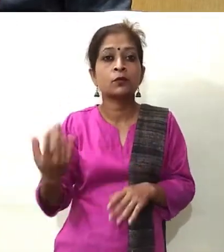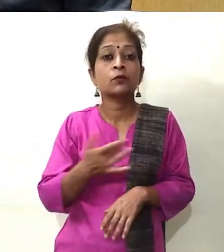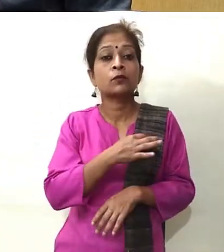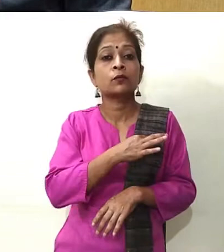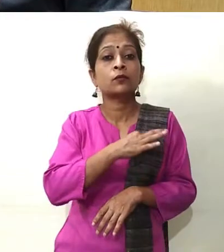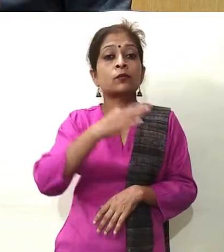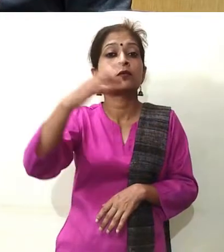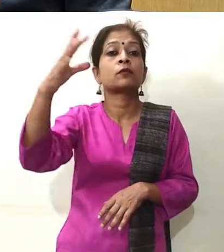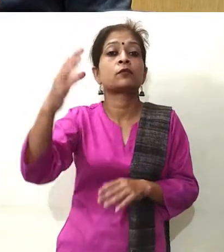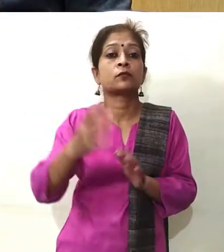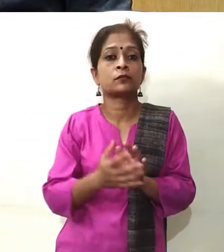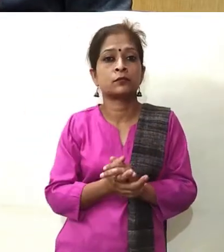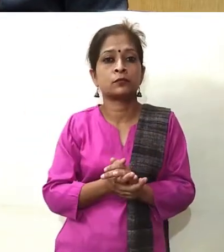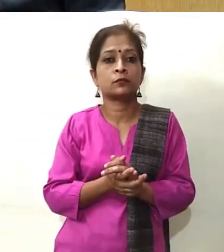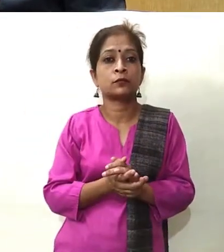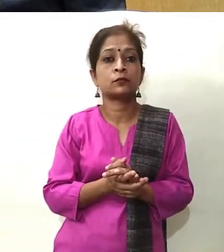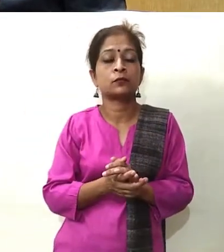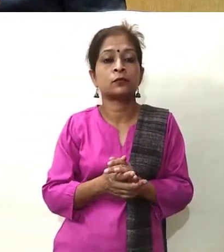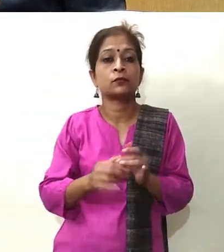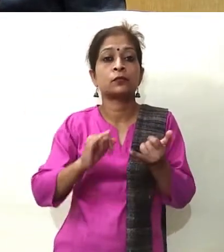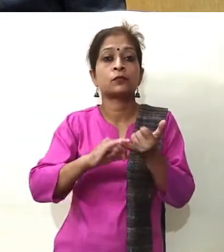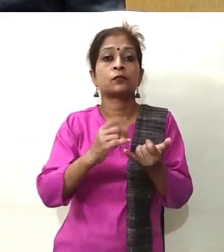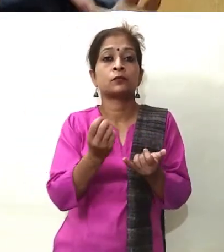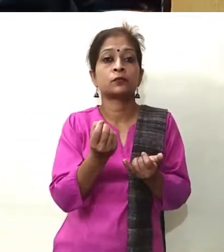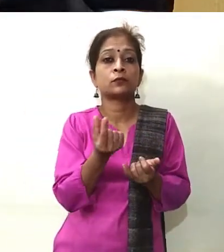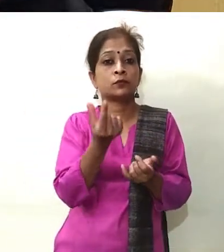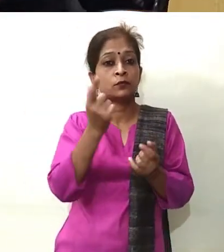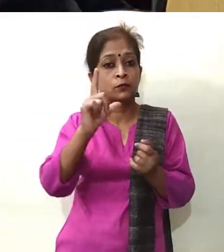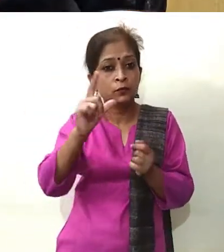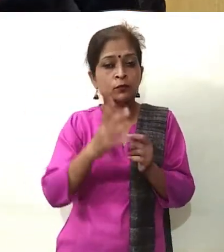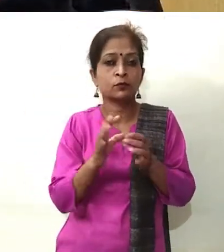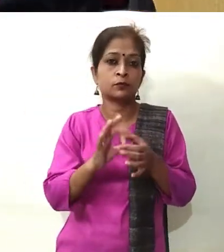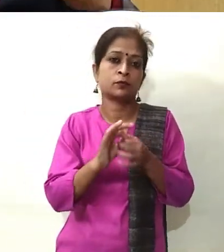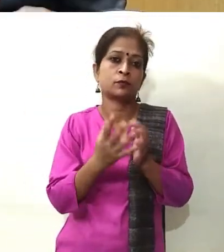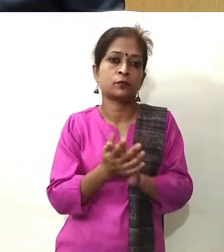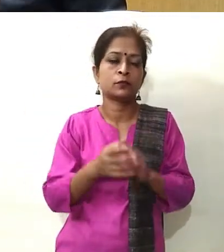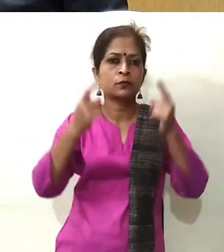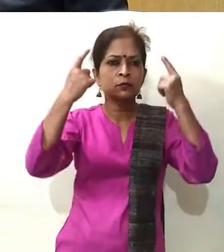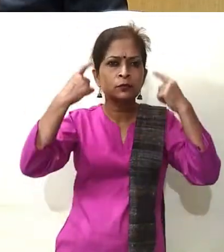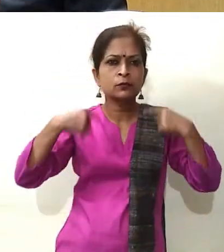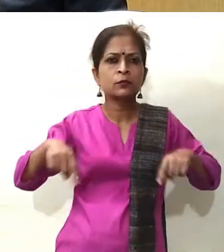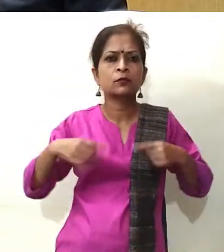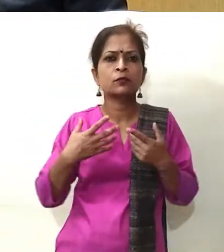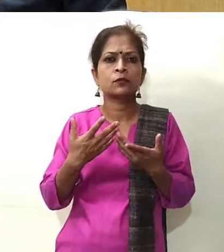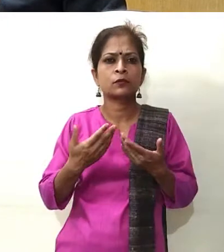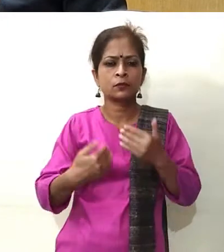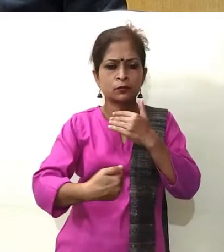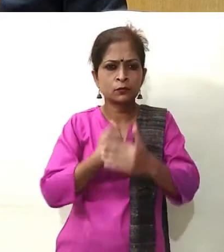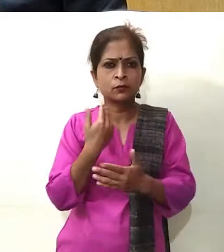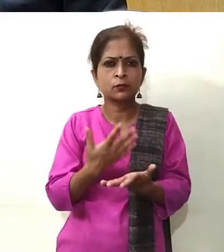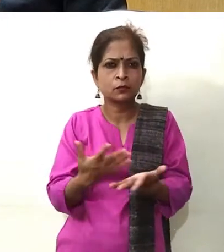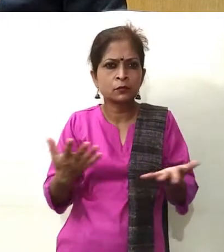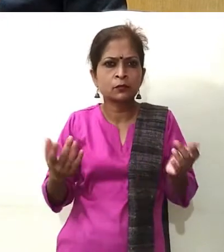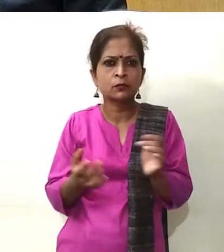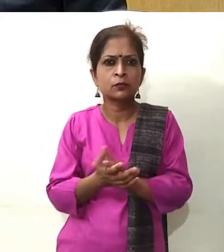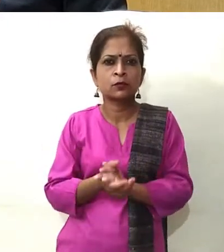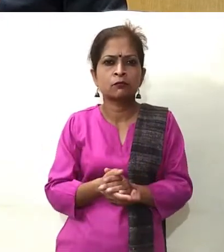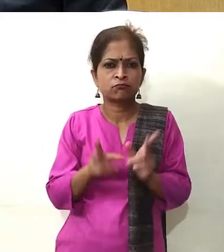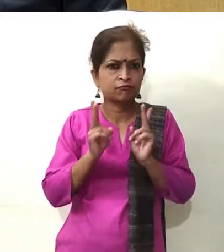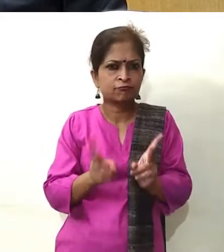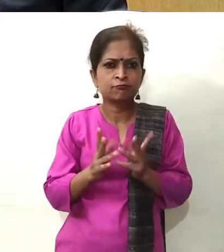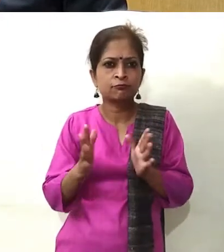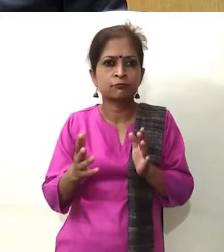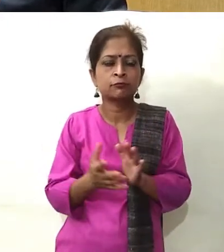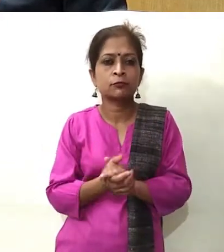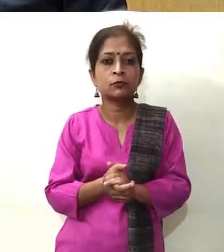का सूचक है। शरीर जिन चीजों से बना है बड़ा अस्थिर है, इसलिए शरीर या रथ को